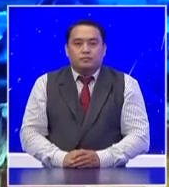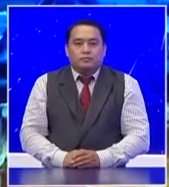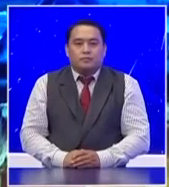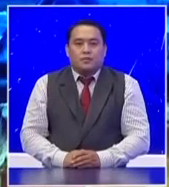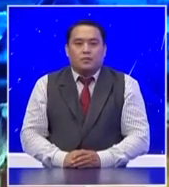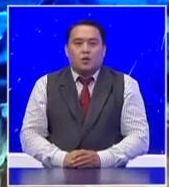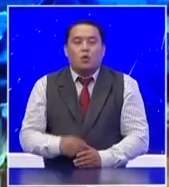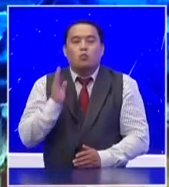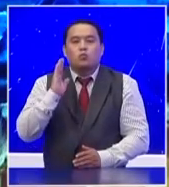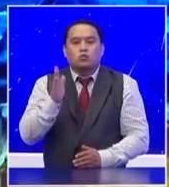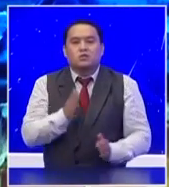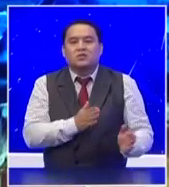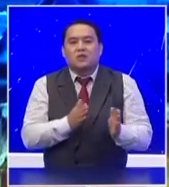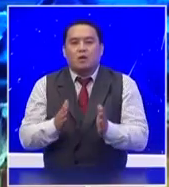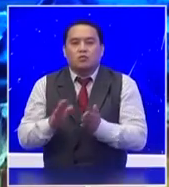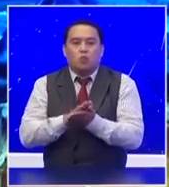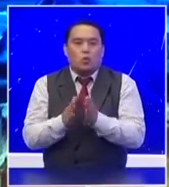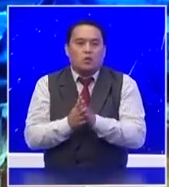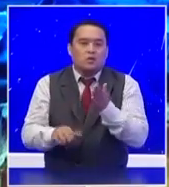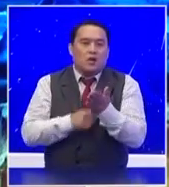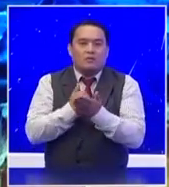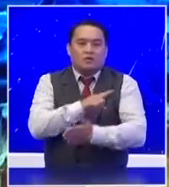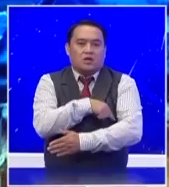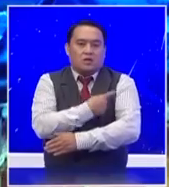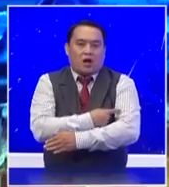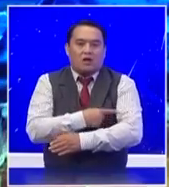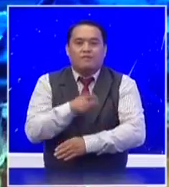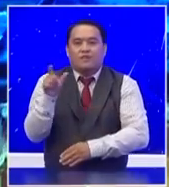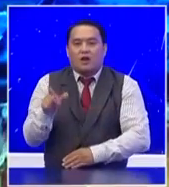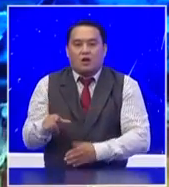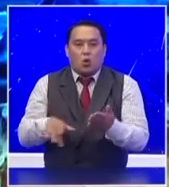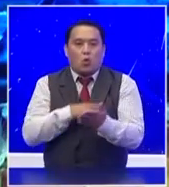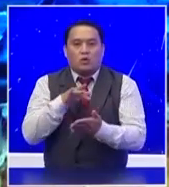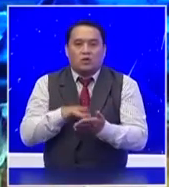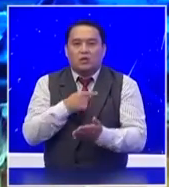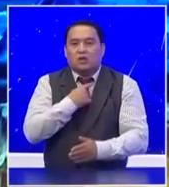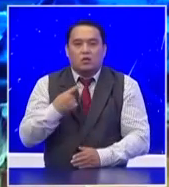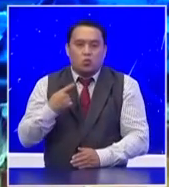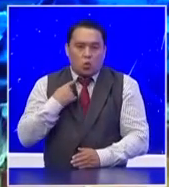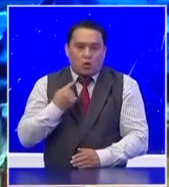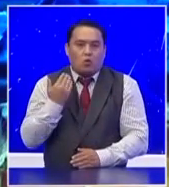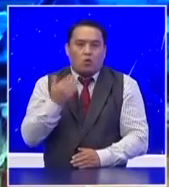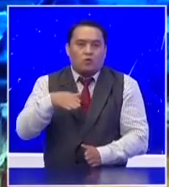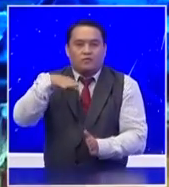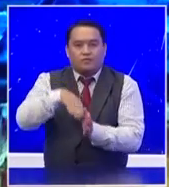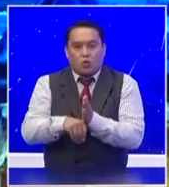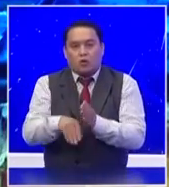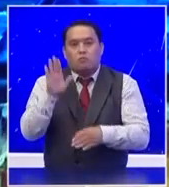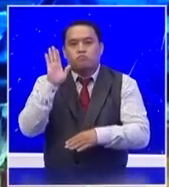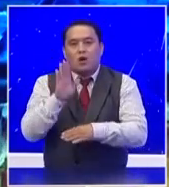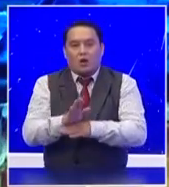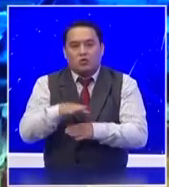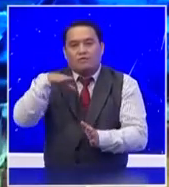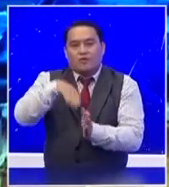Для дальнейшей стабилизации эпидобстановки главный государственный санитарный врач города Талдыкурган Ирмек Асимкулов вынес постановление